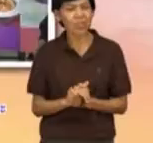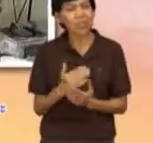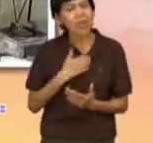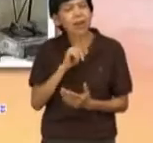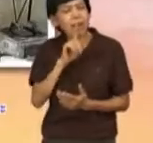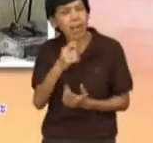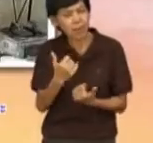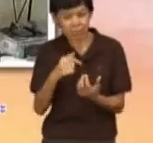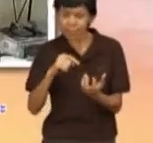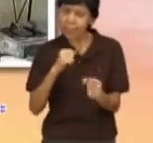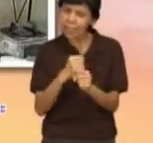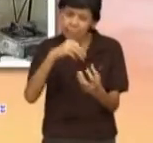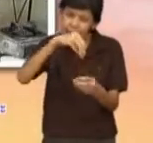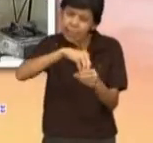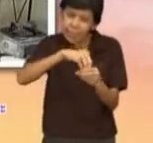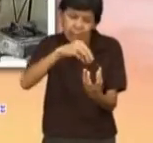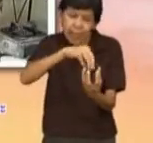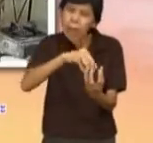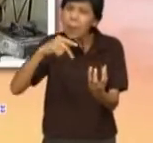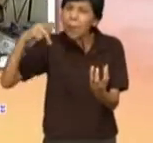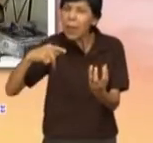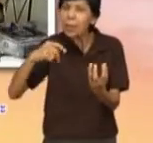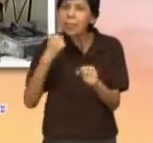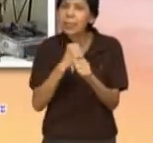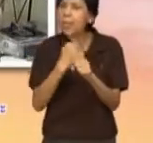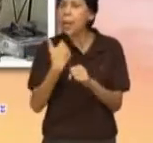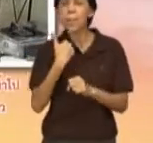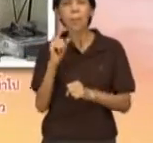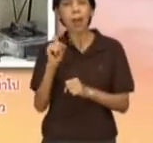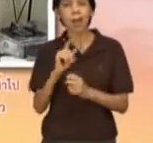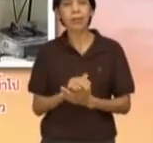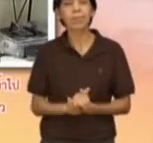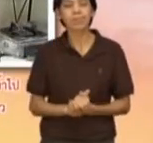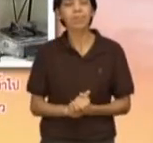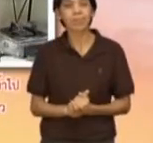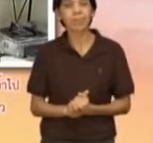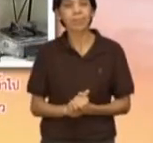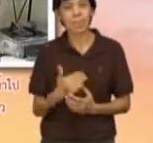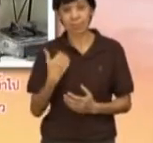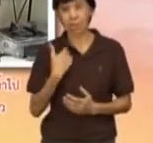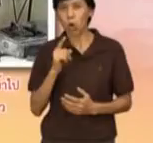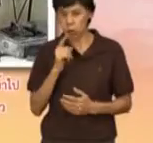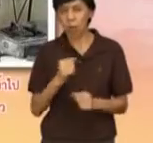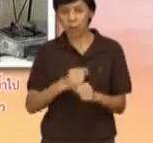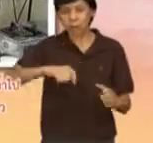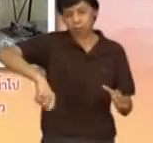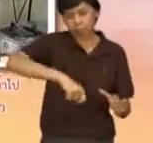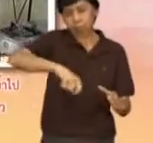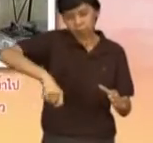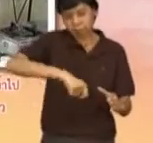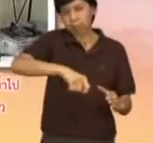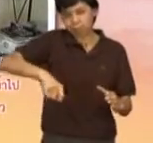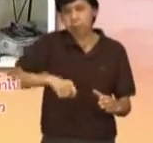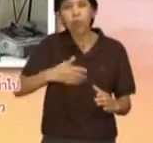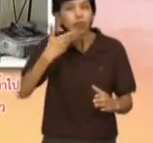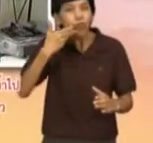าจารย์ขาไม่ทราบว่าเคล็ดลับตำรับไทยของห่อหมกบัวหลวงนี่มีอะไรบ้างคะ ค่ะคือหนึ่งต้องกวนเครื่อง